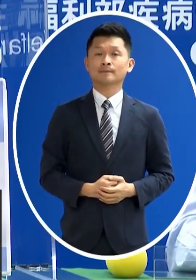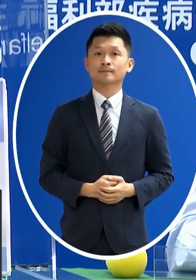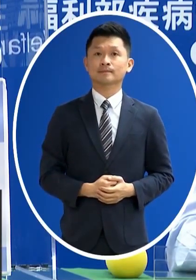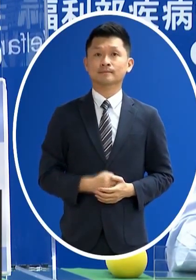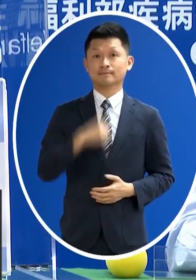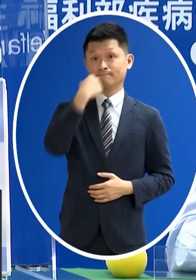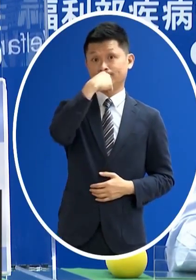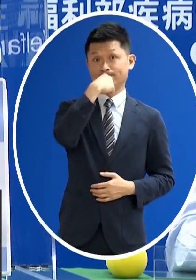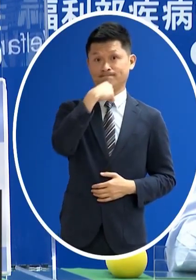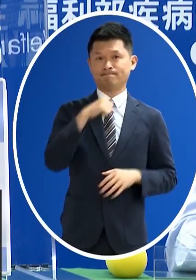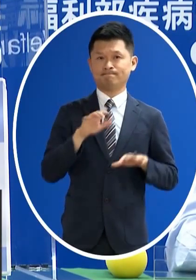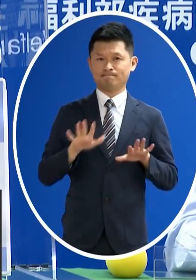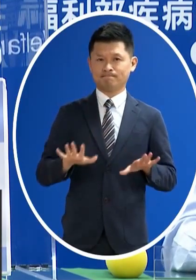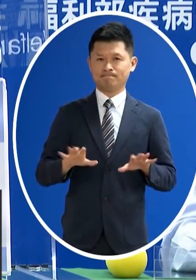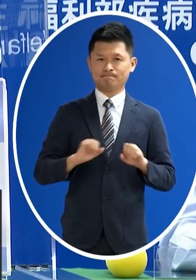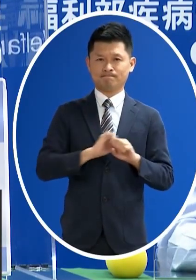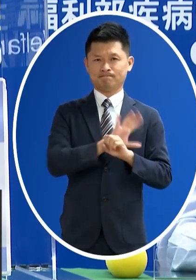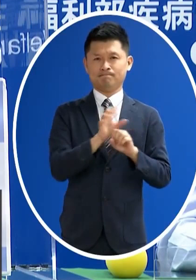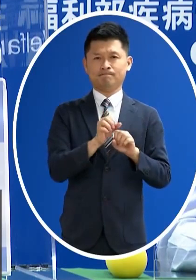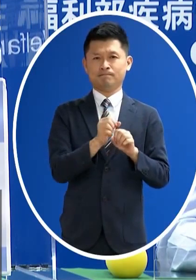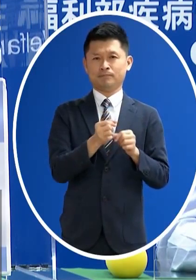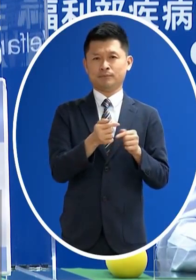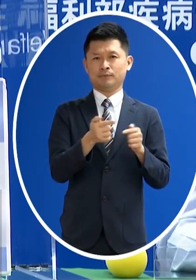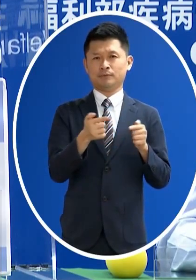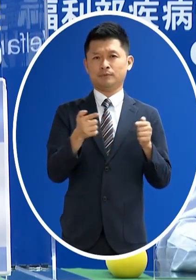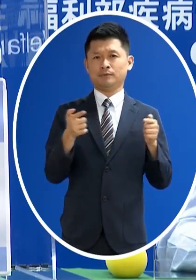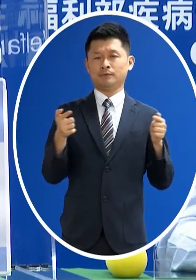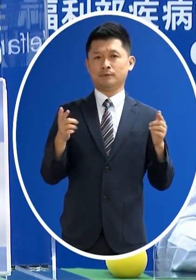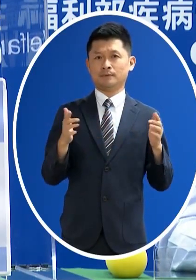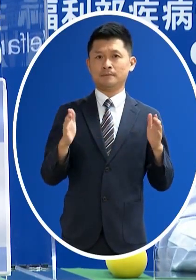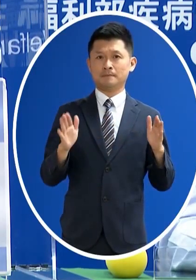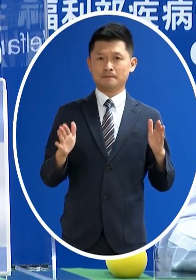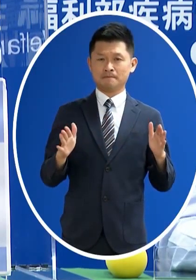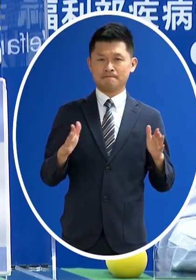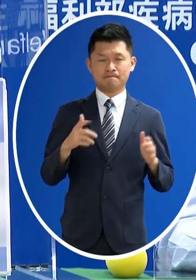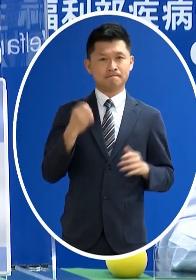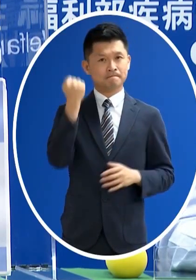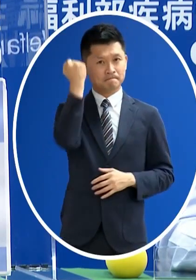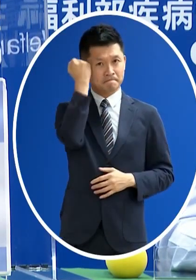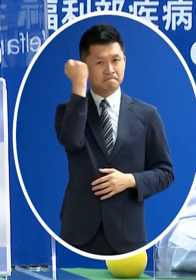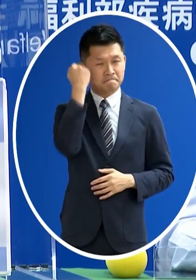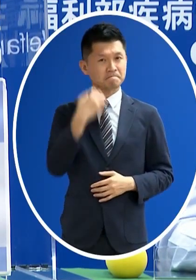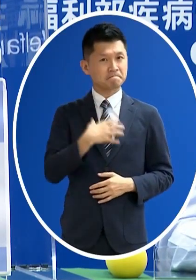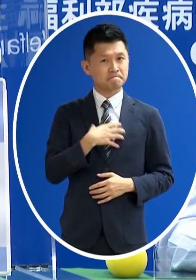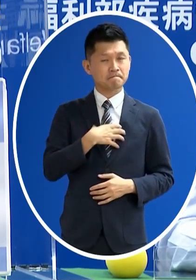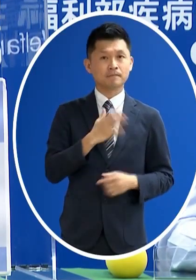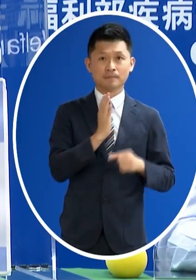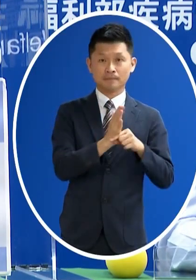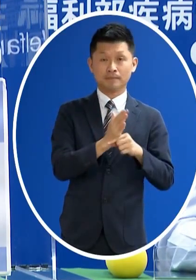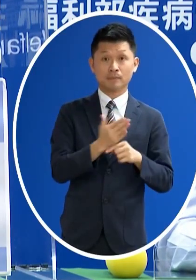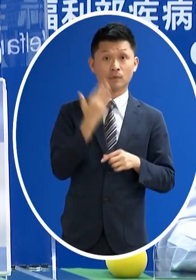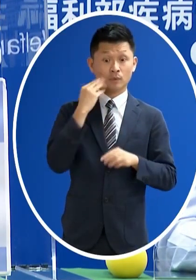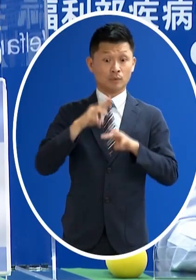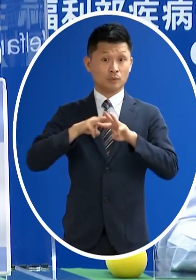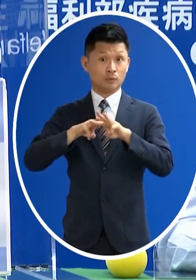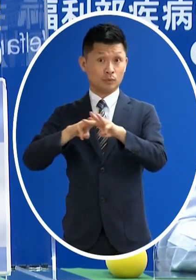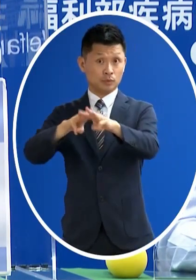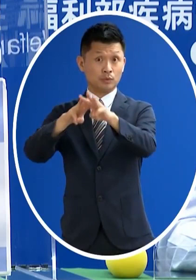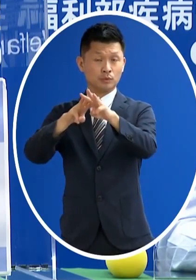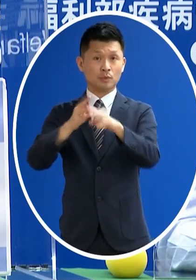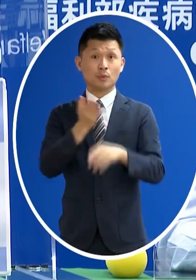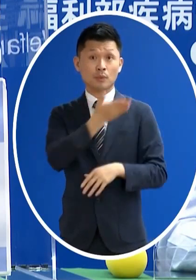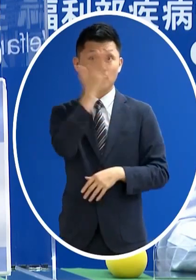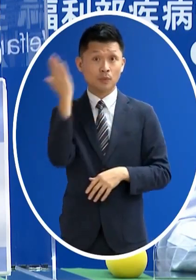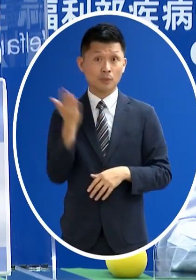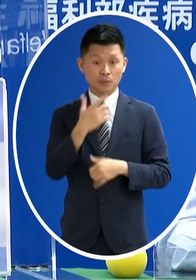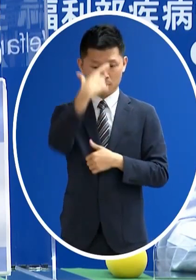台湾现在这疫情在这一波我们还是在严峻之中，好，那出外旅游还是要注意自己的